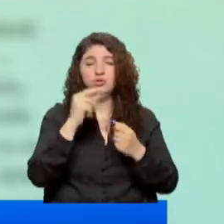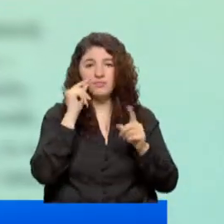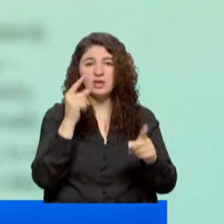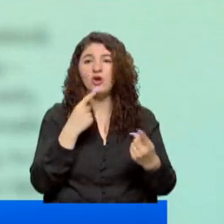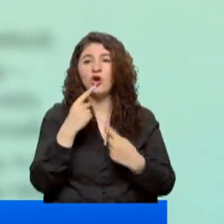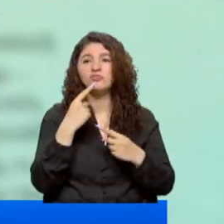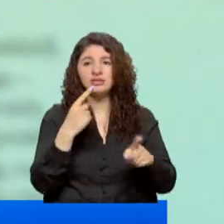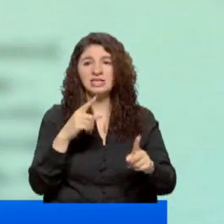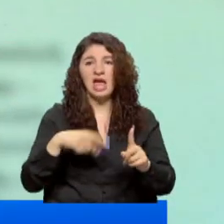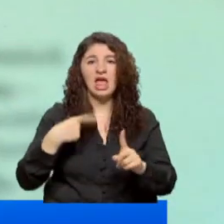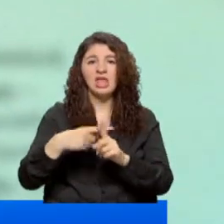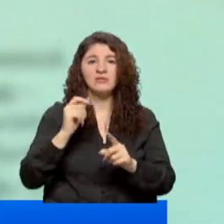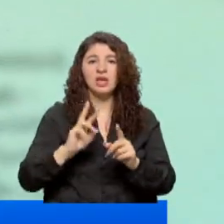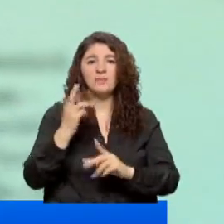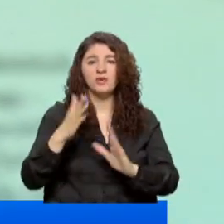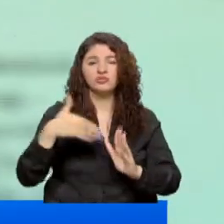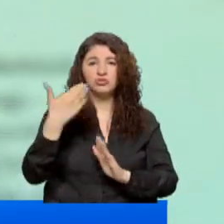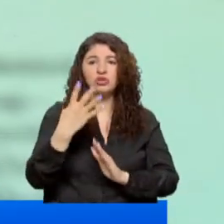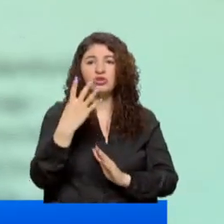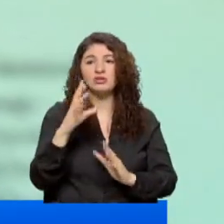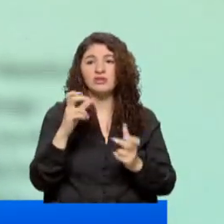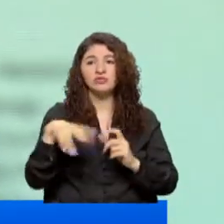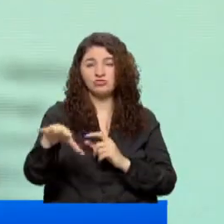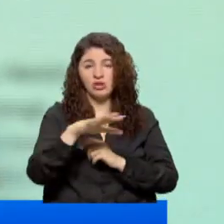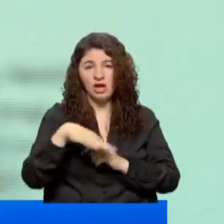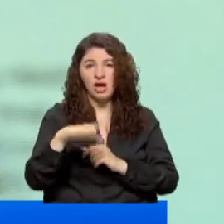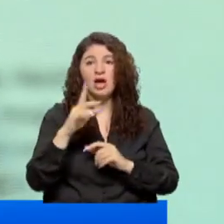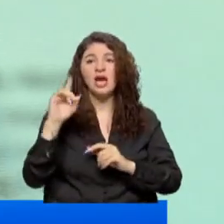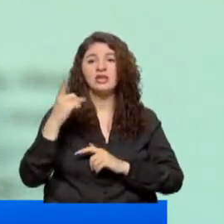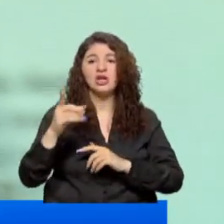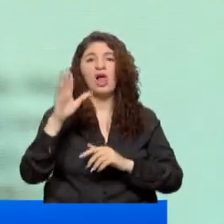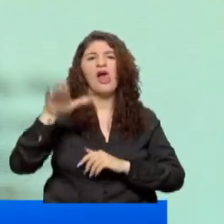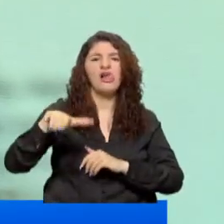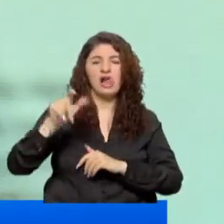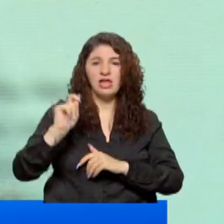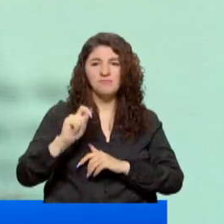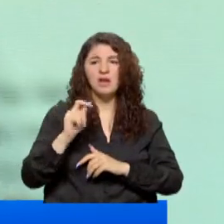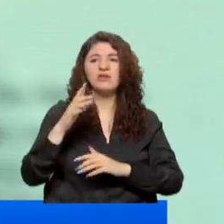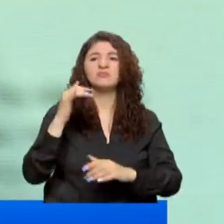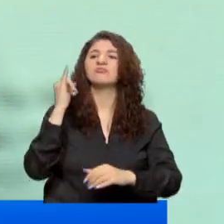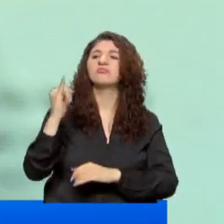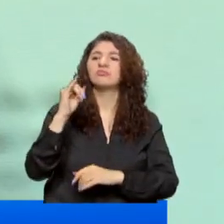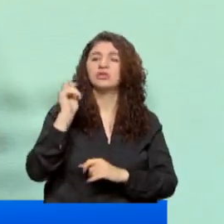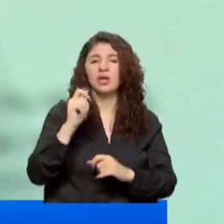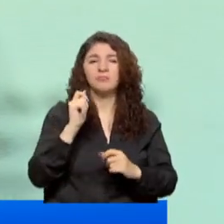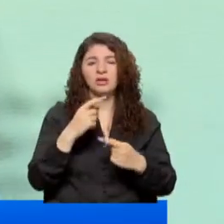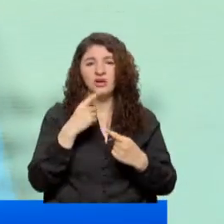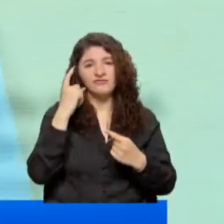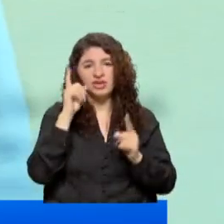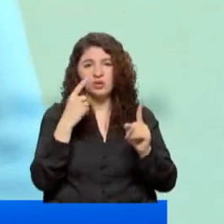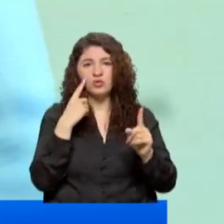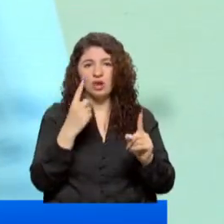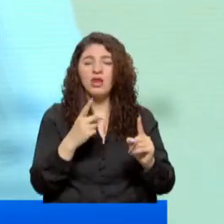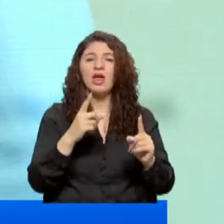Özgür Özel konuşmasının eklendiği rapor sonrası 4 Televizyon kanalına iktidarı küçük düşürme ve aşağılama savıyla